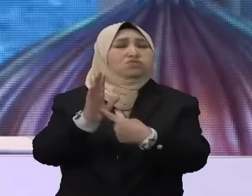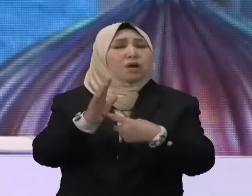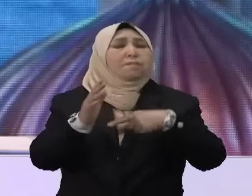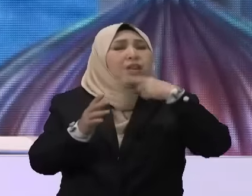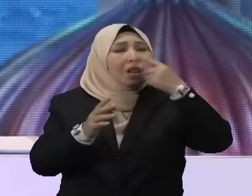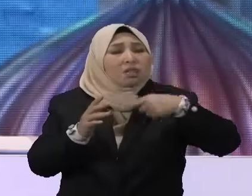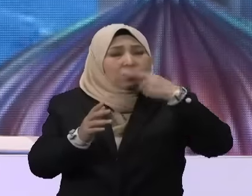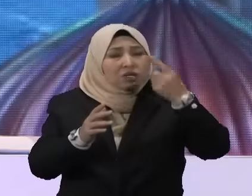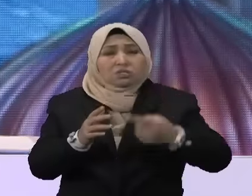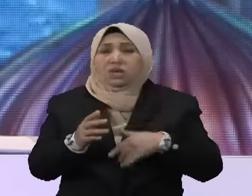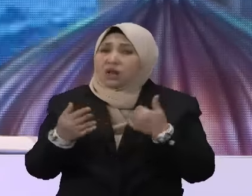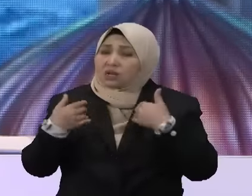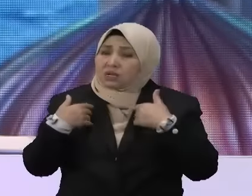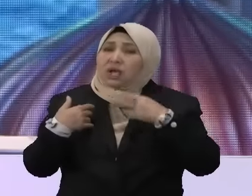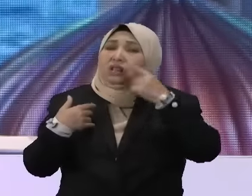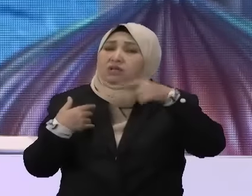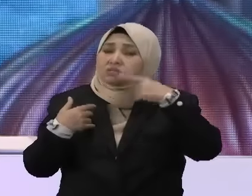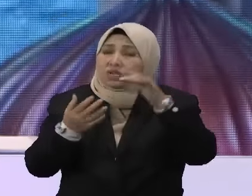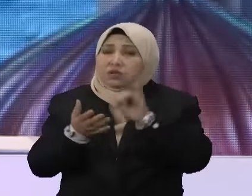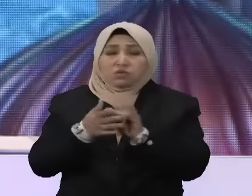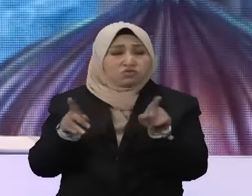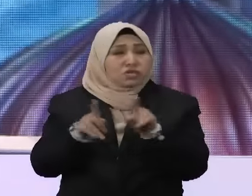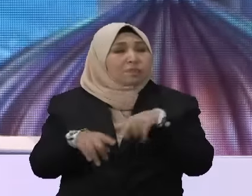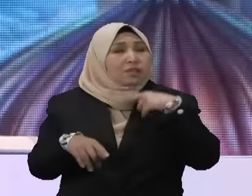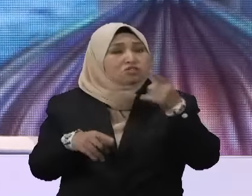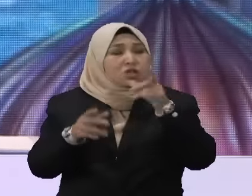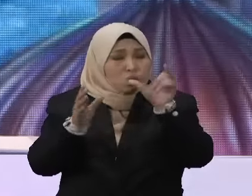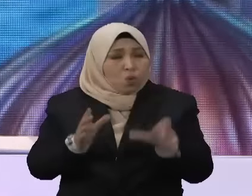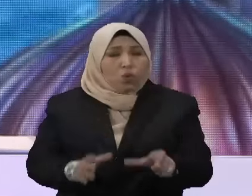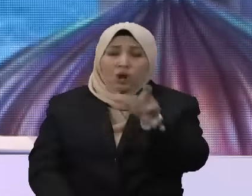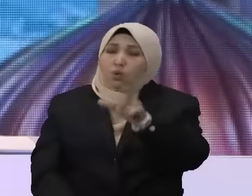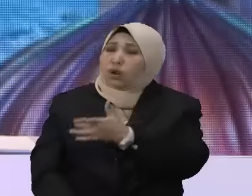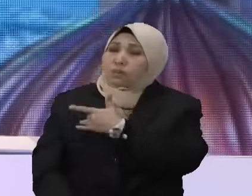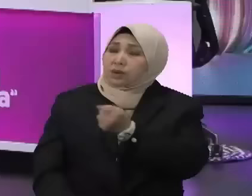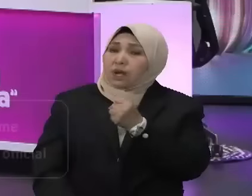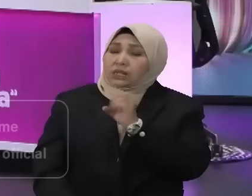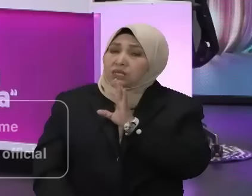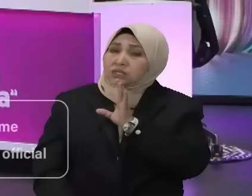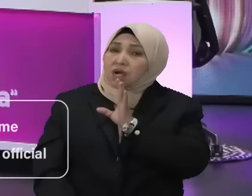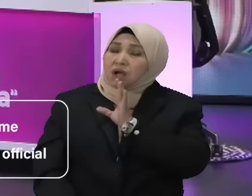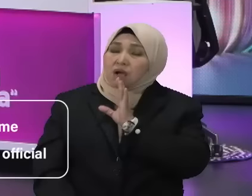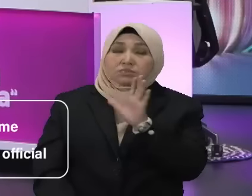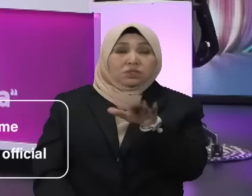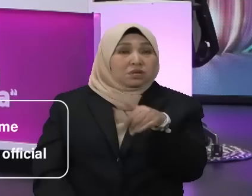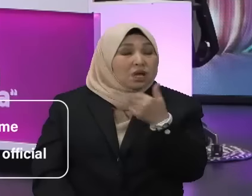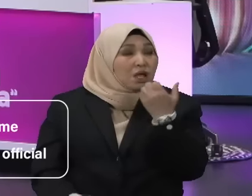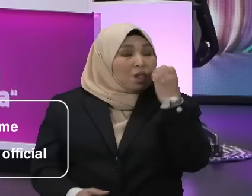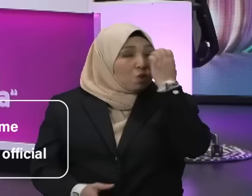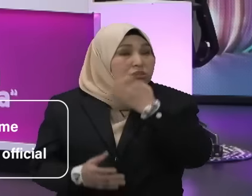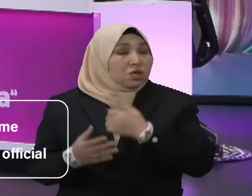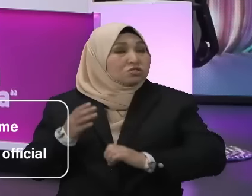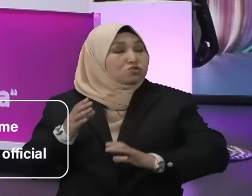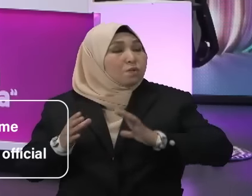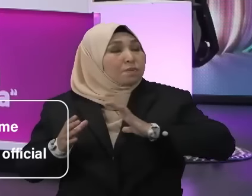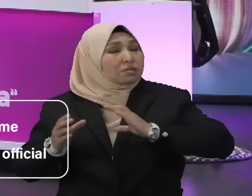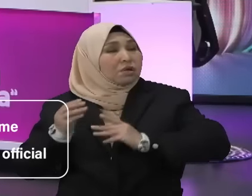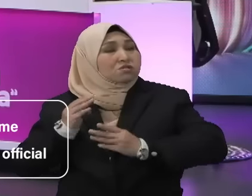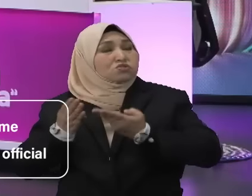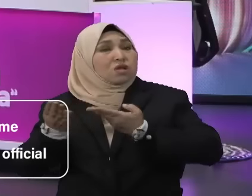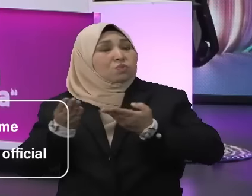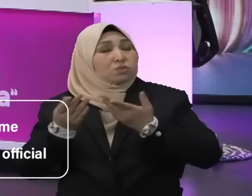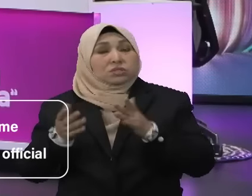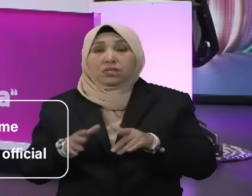lisan. Adakah lisan itu seperti lisan orang yang beriman atau tidak beriman? Cakapnya eloknya, sopannya, santunnya.